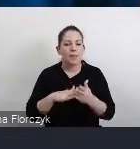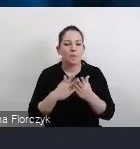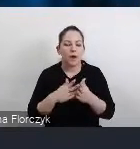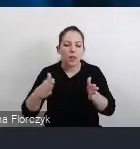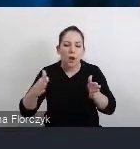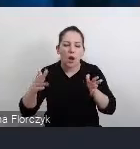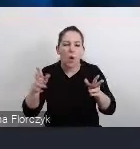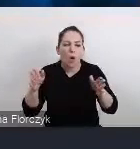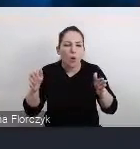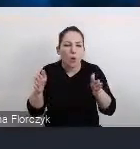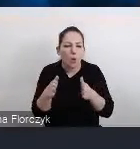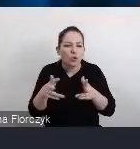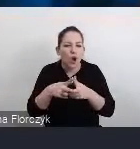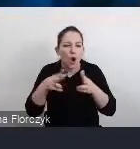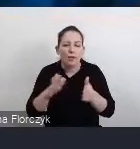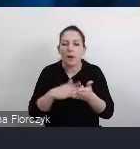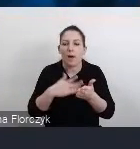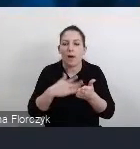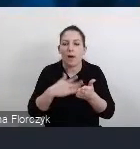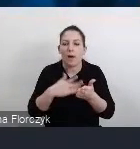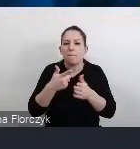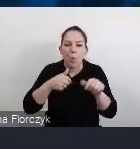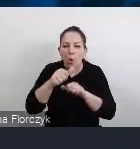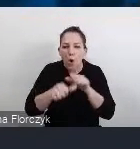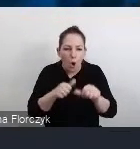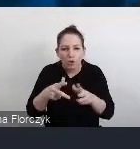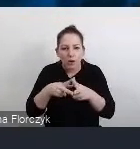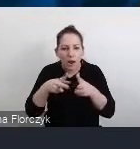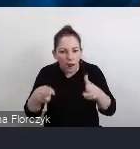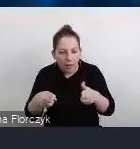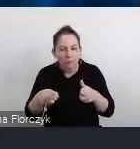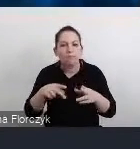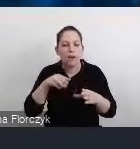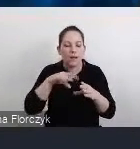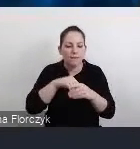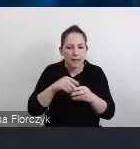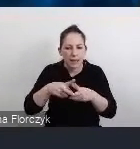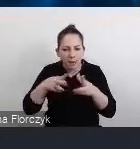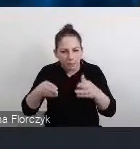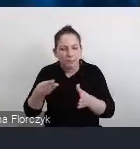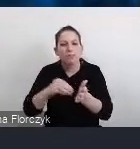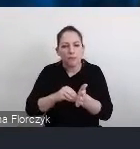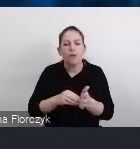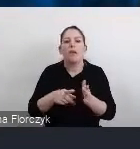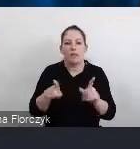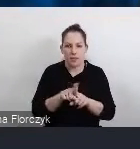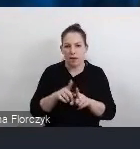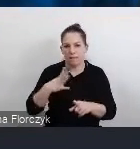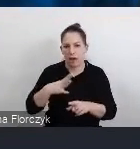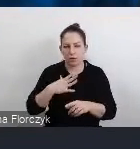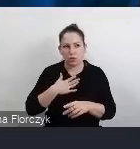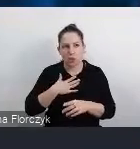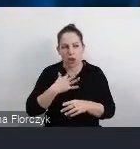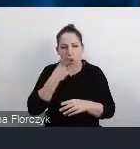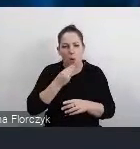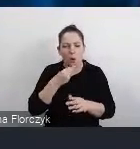okresach, na przykład półrocznych je zestawiać, to też byłoby takim pewnym obrazem